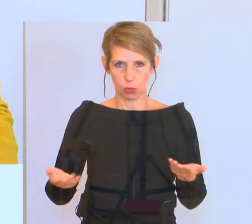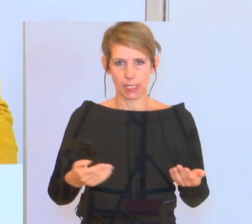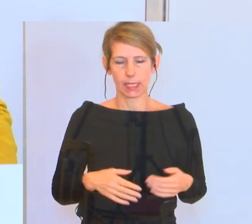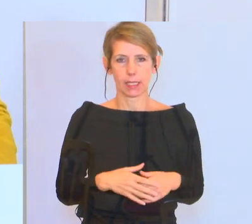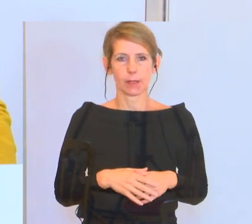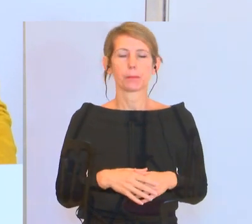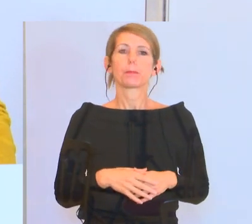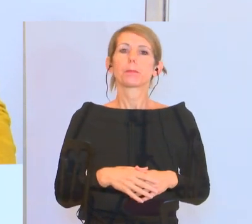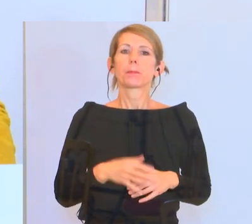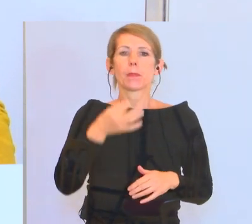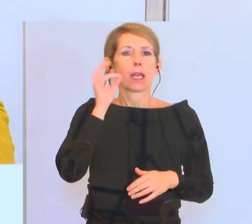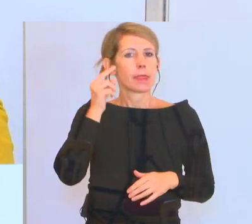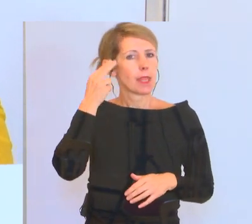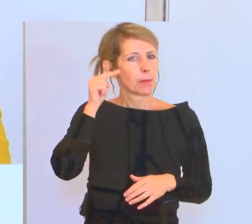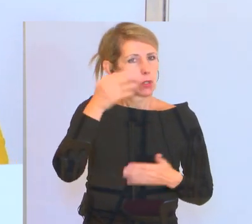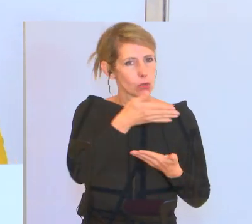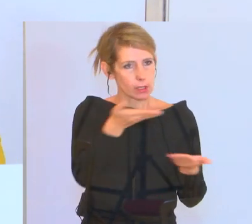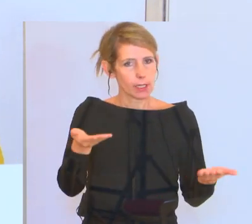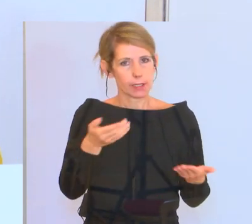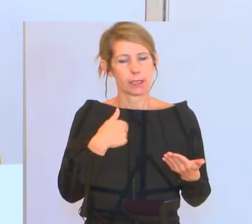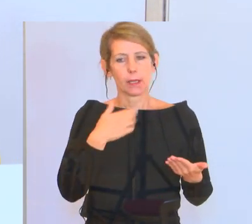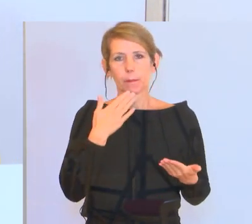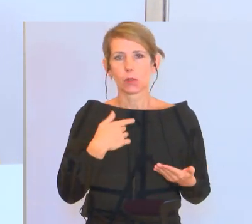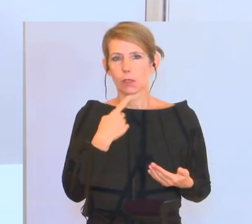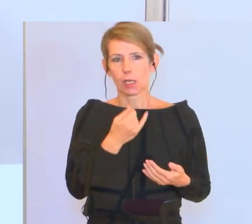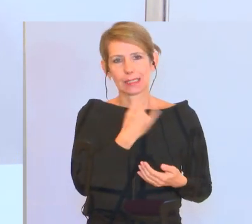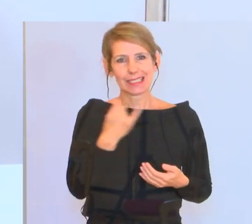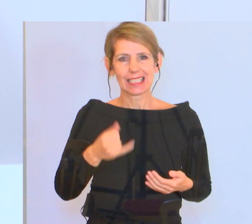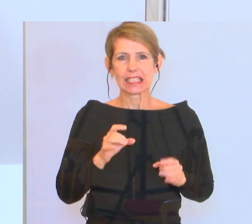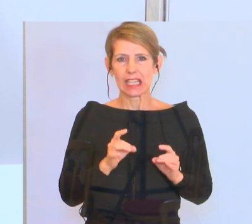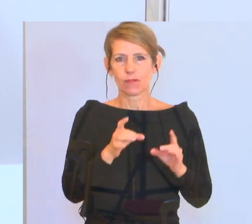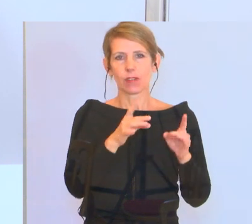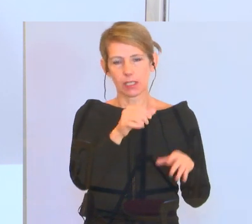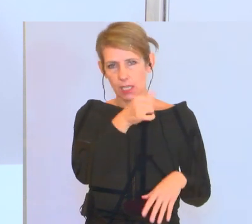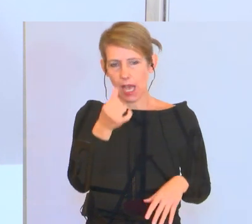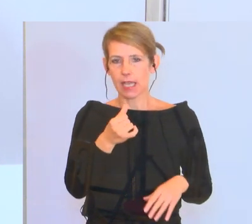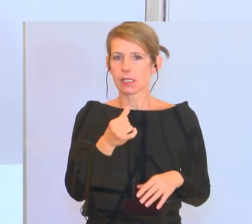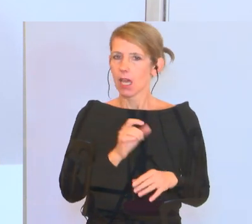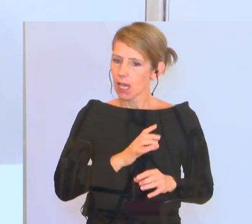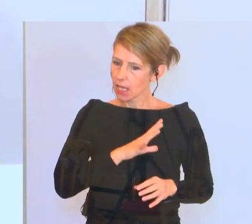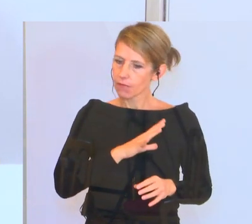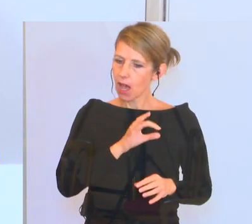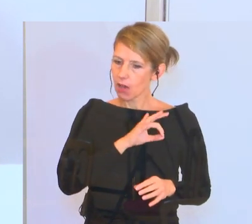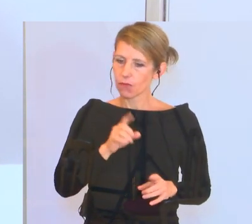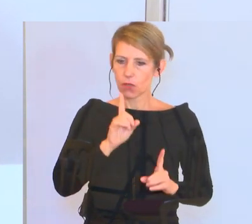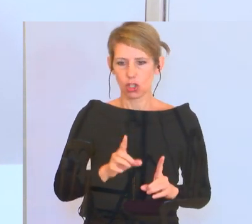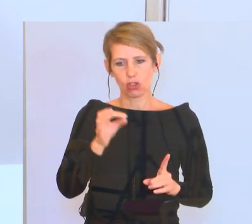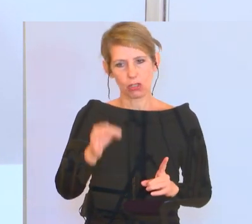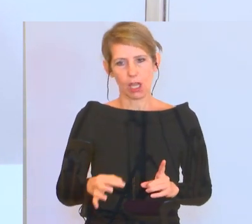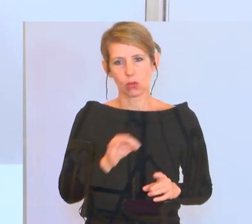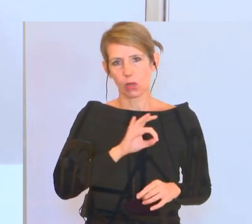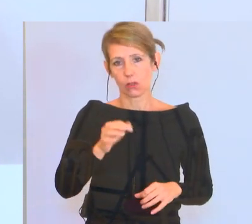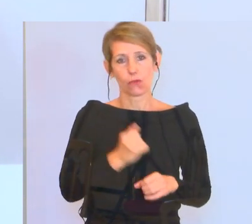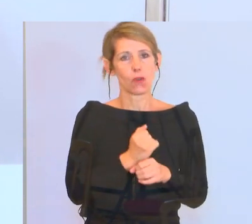Herren, ich möchte nochmal darauf hinweisen, dass jede neue Infektion eine potenzielle Gefahr für den Standort ist und damit für